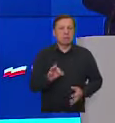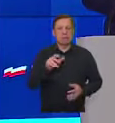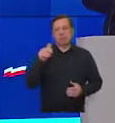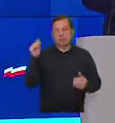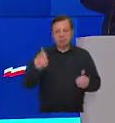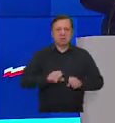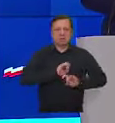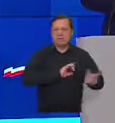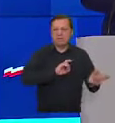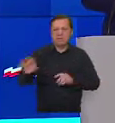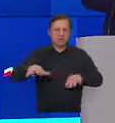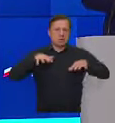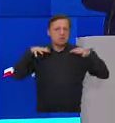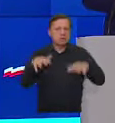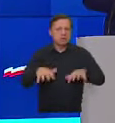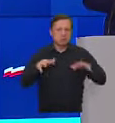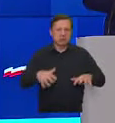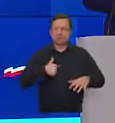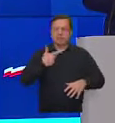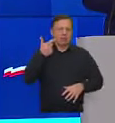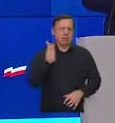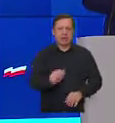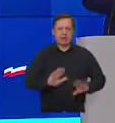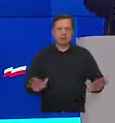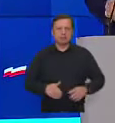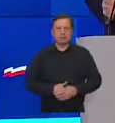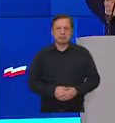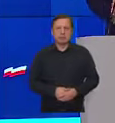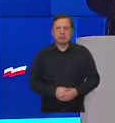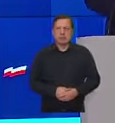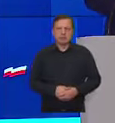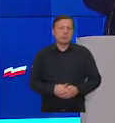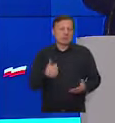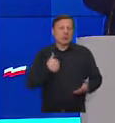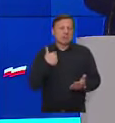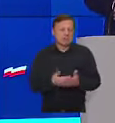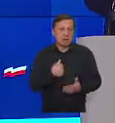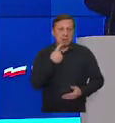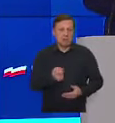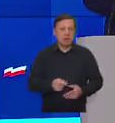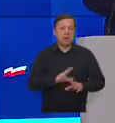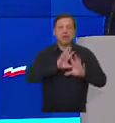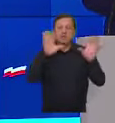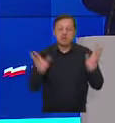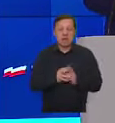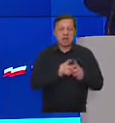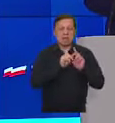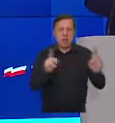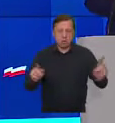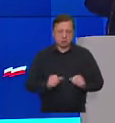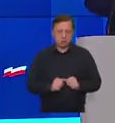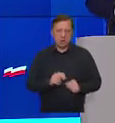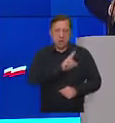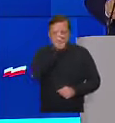bardzo szerokiego rozprzestrzenienia się koronawirusa. Dziękuję w związku z tym wszystkim nauczycielom,